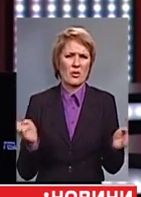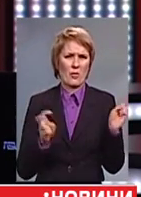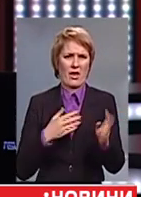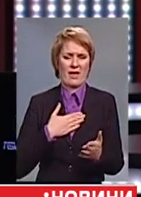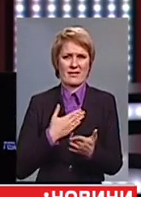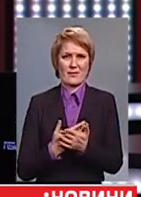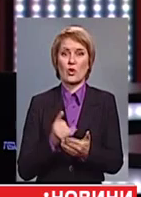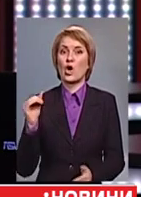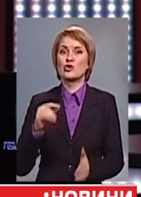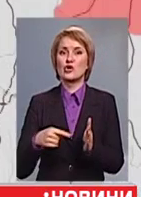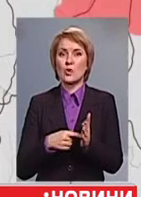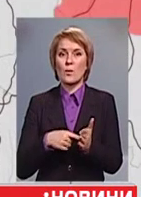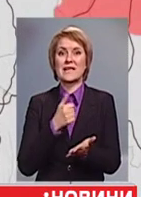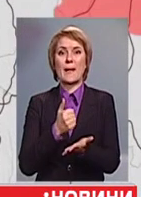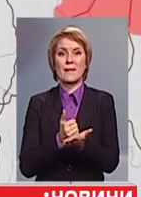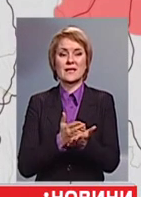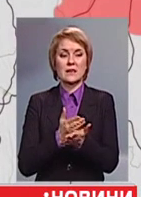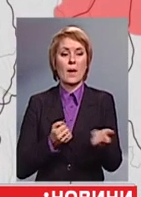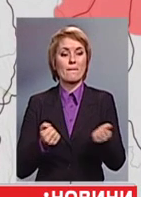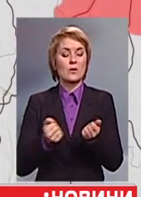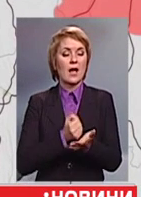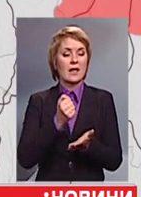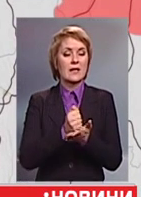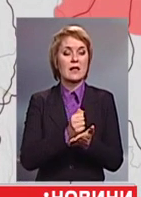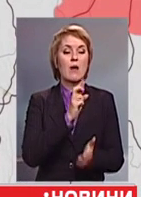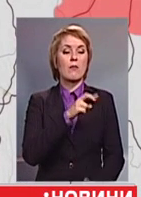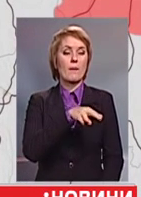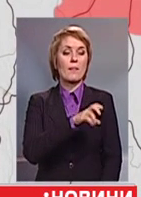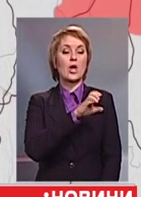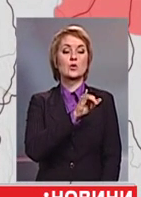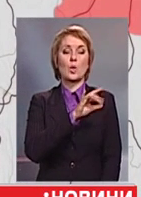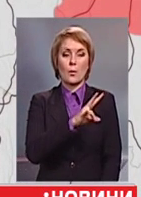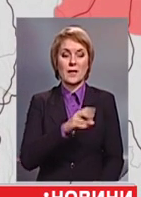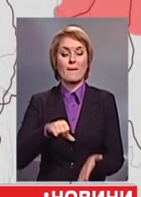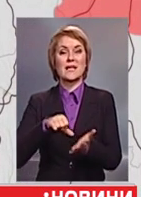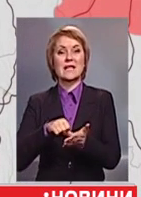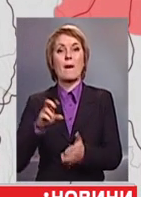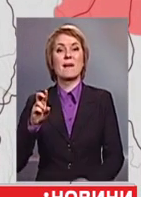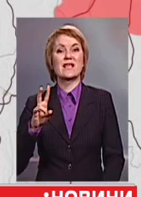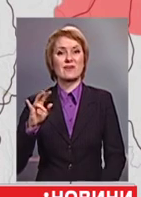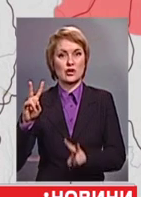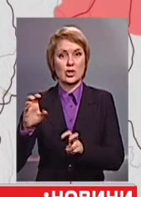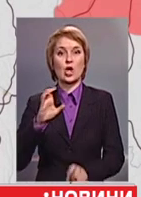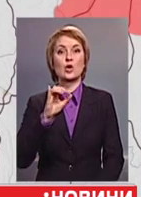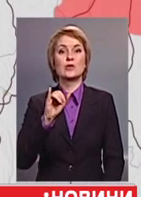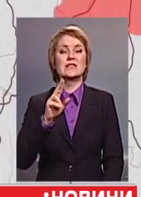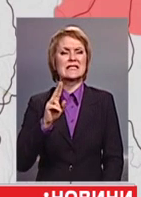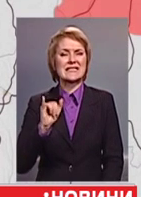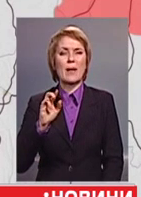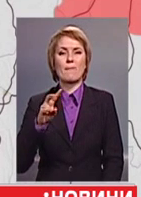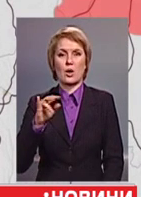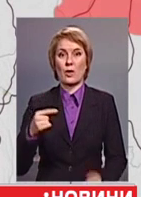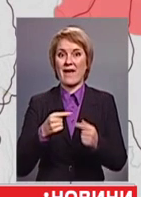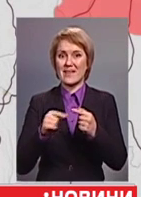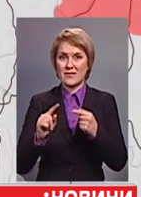за мерське крісло боротимуться кандидат від БПП Сергій Сухомлин та представниця Батьківщини Люб. Був Цимбалюк. Відрив між цими